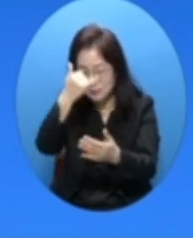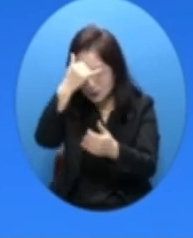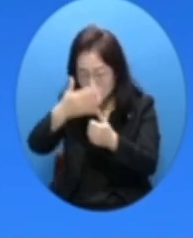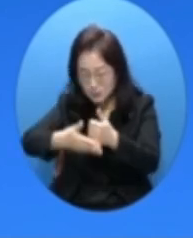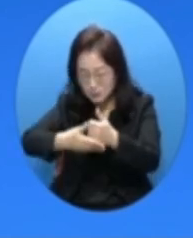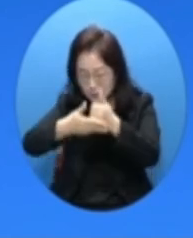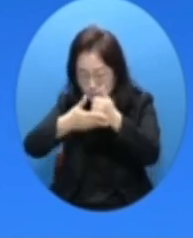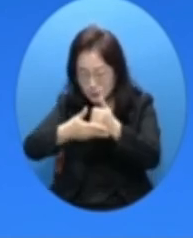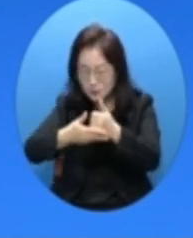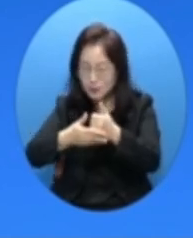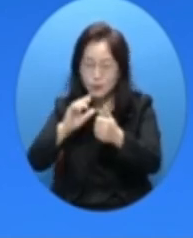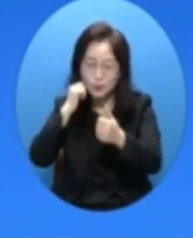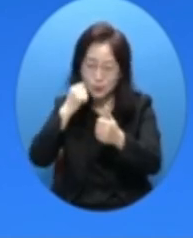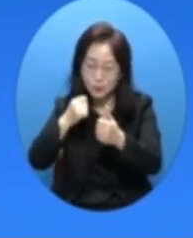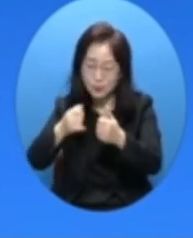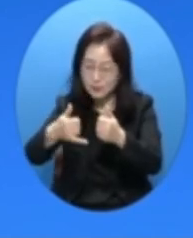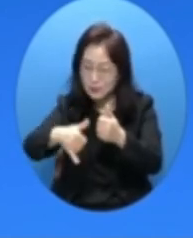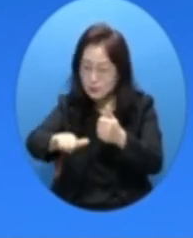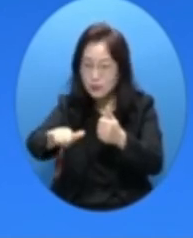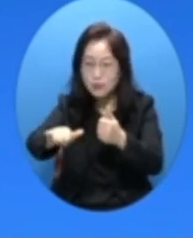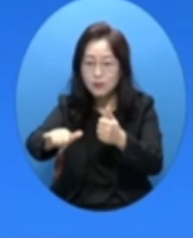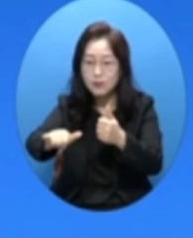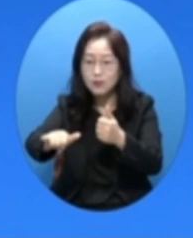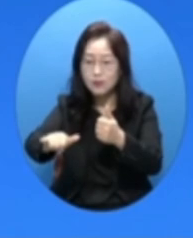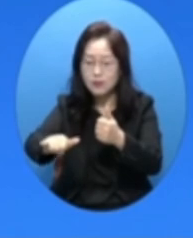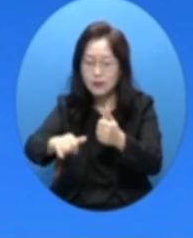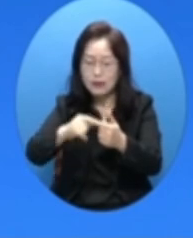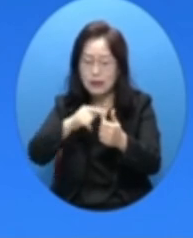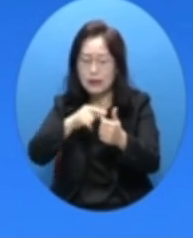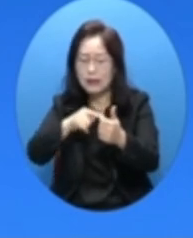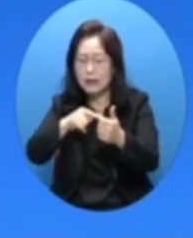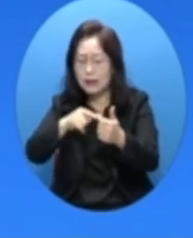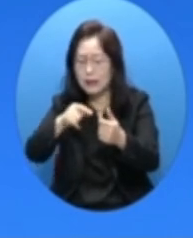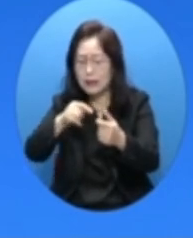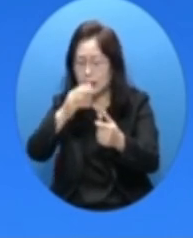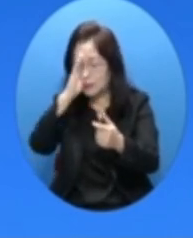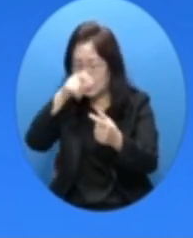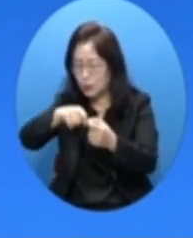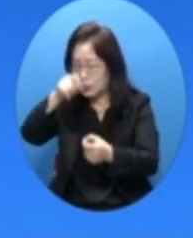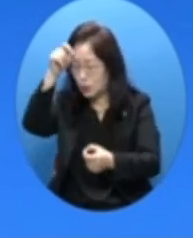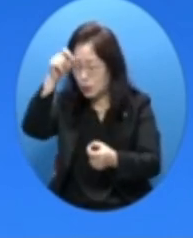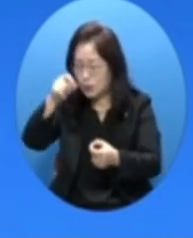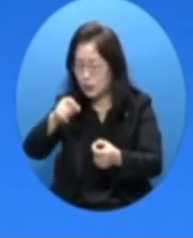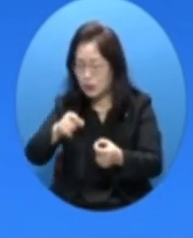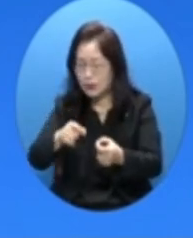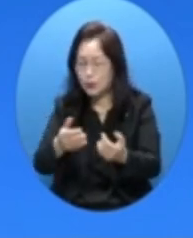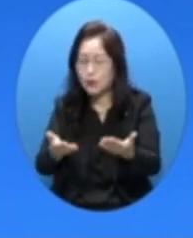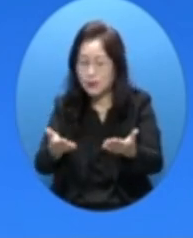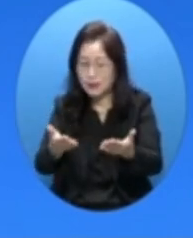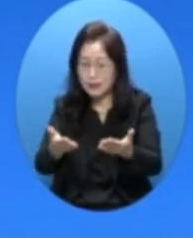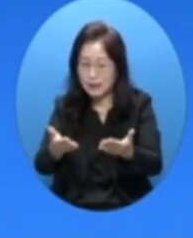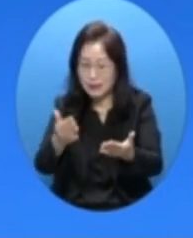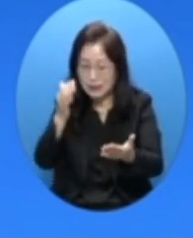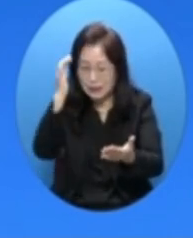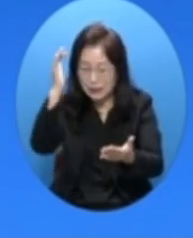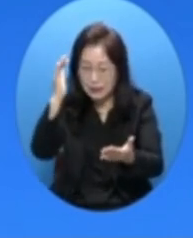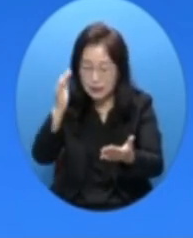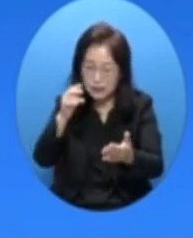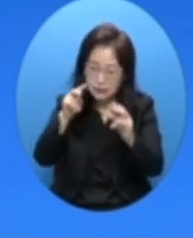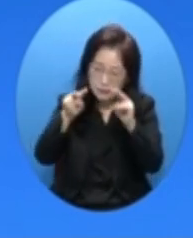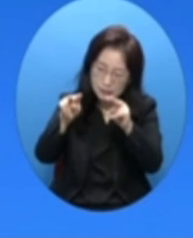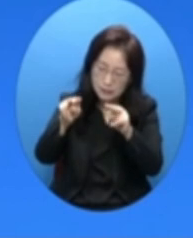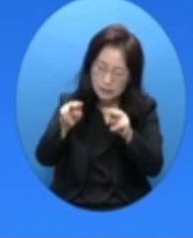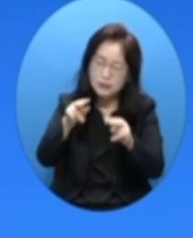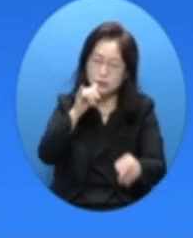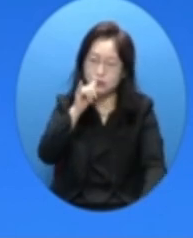병을 간호하던 자녀들조차 왜 이렇게 오랫동안 누워계시나 서로 눈치를 보는 그런 슬픈 현재를 처하게 되는